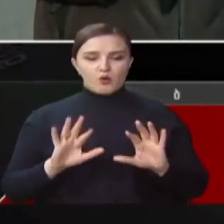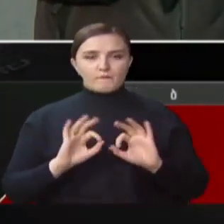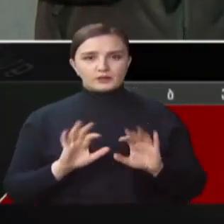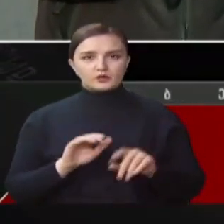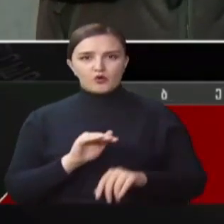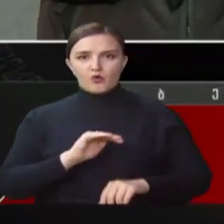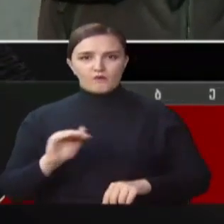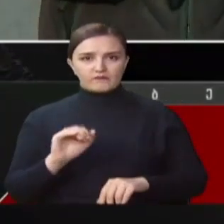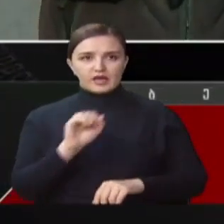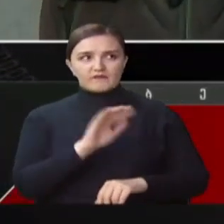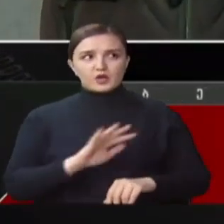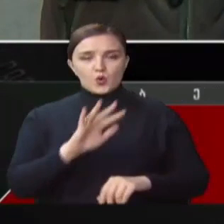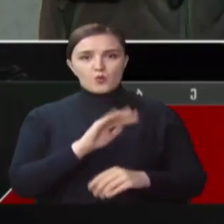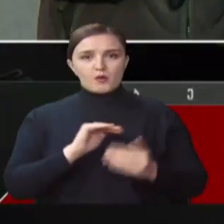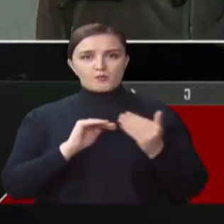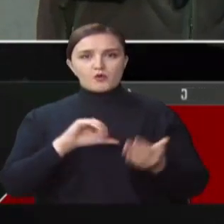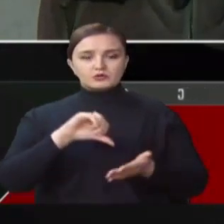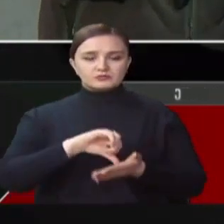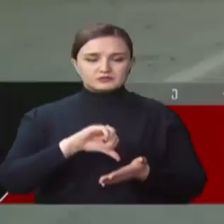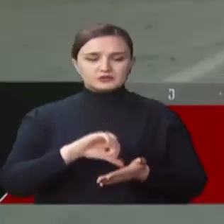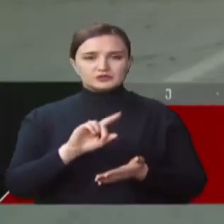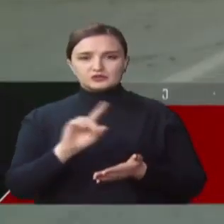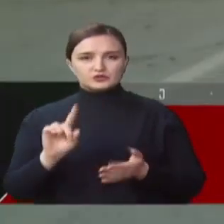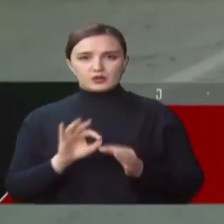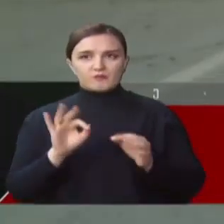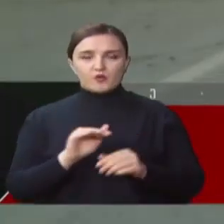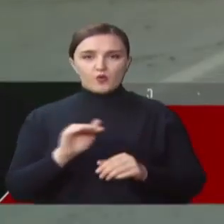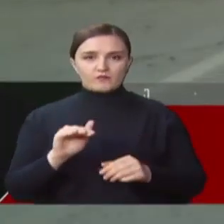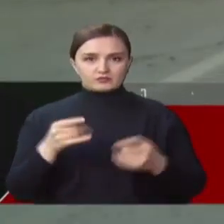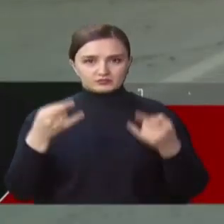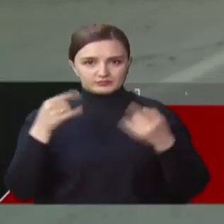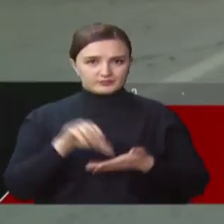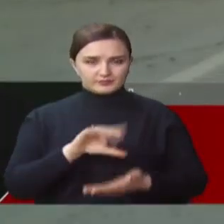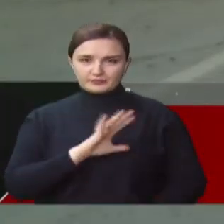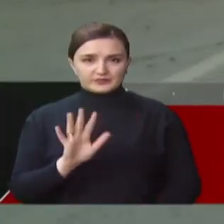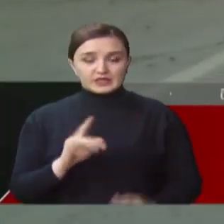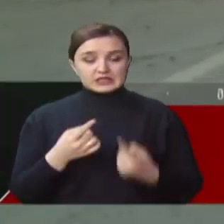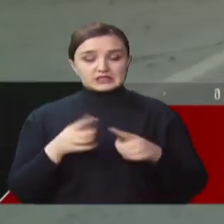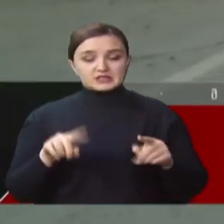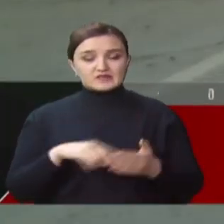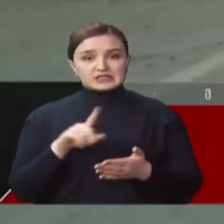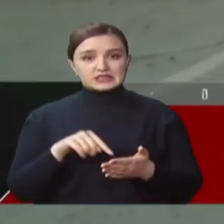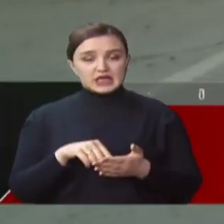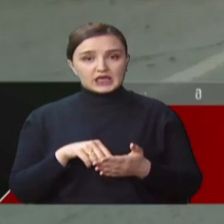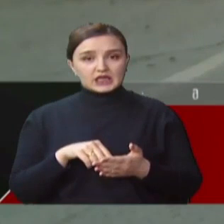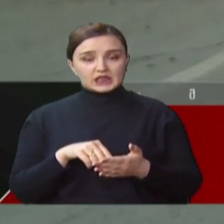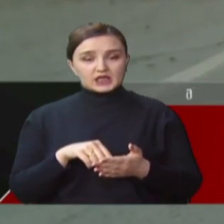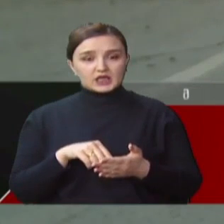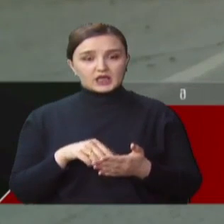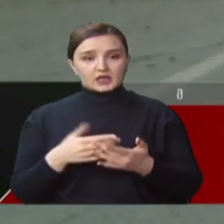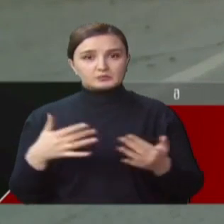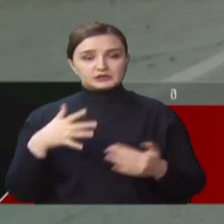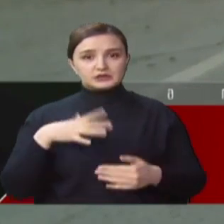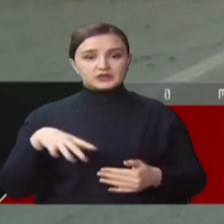განმარტება ევროკავშირის წარმომადგენლების მხრიდან ან განცხადება არ გაკეთებულა. რაც შეეხება სხვა საკითხებს,